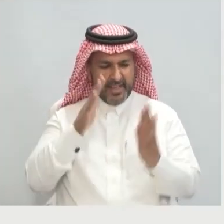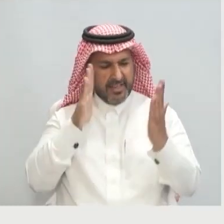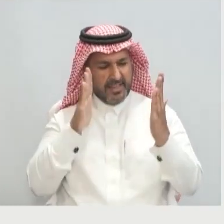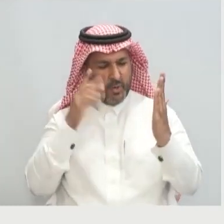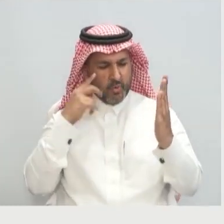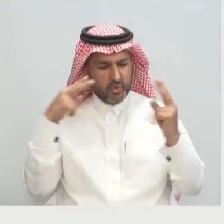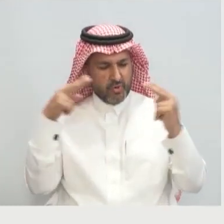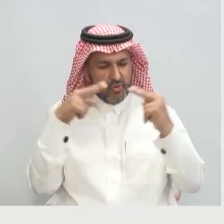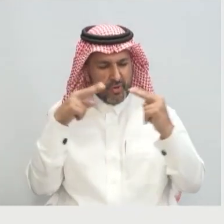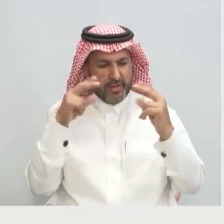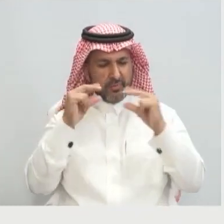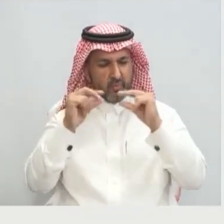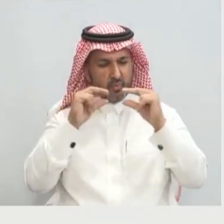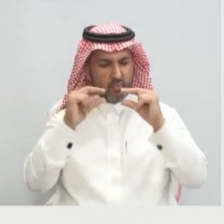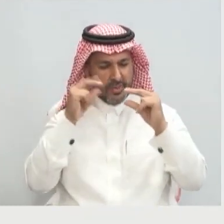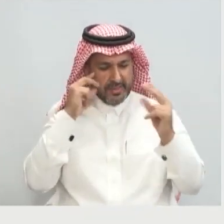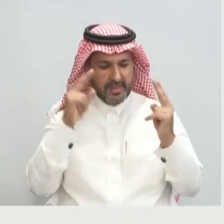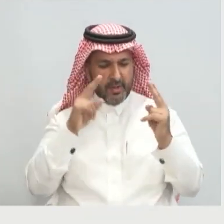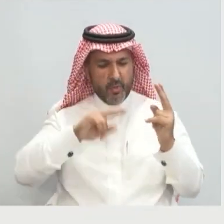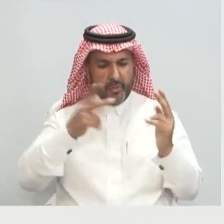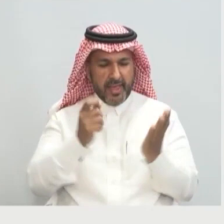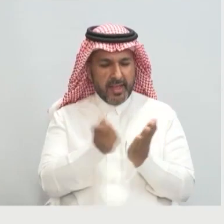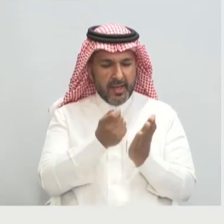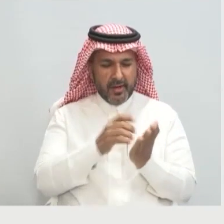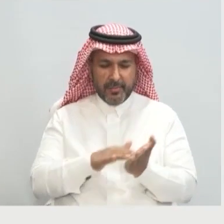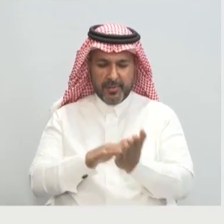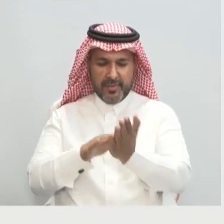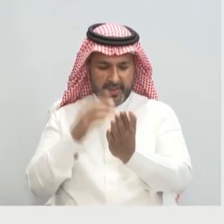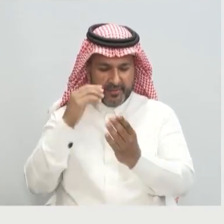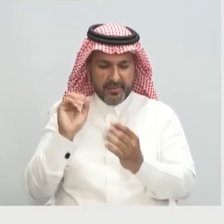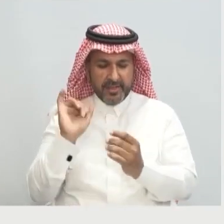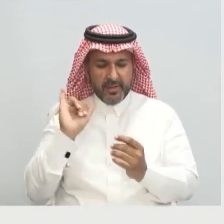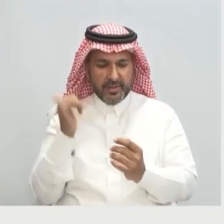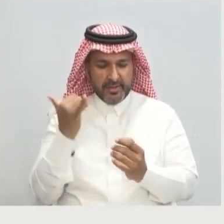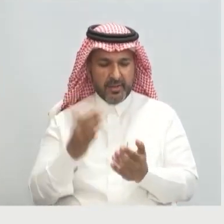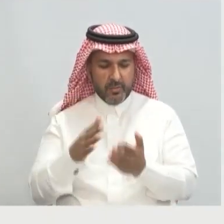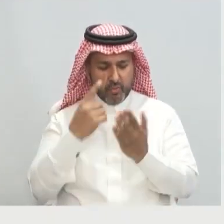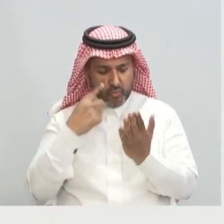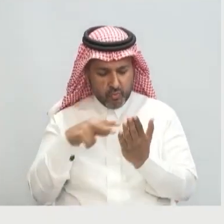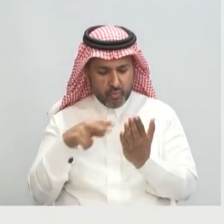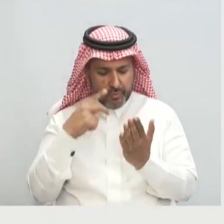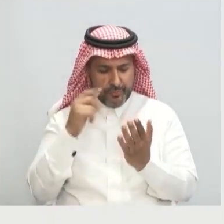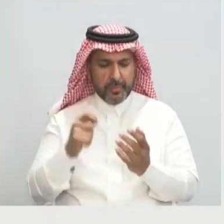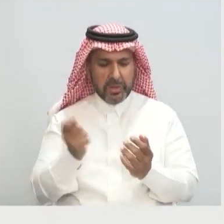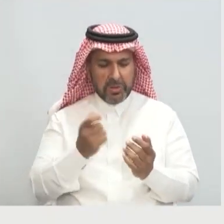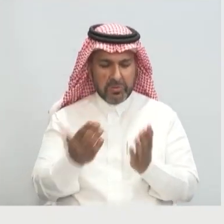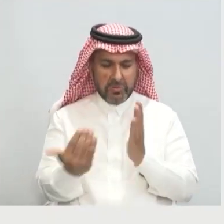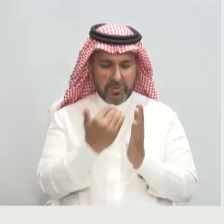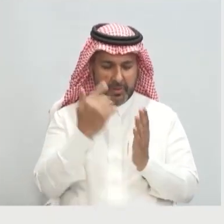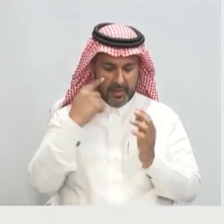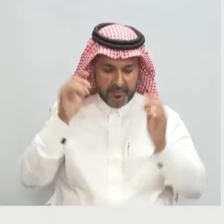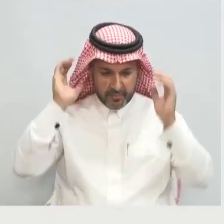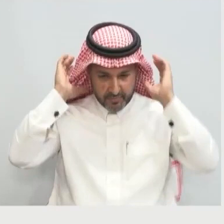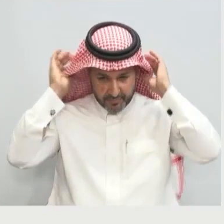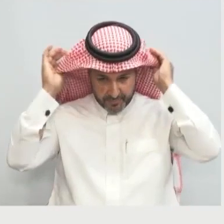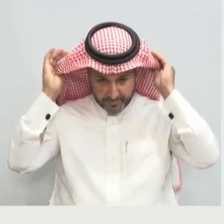التواصل فوري ذكرنا اختيار القناه يتم وفق خصائص ومعايير اولا قدره المرسل